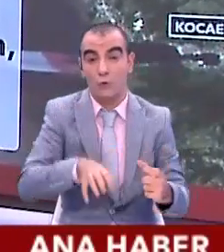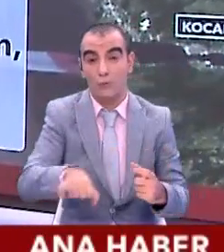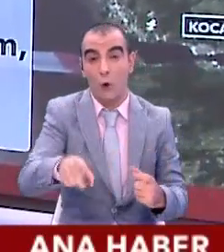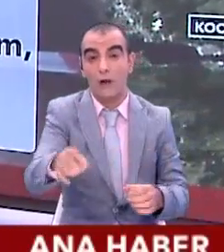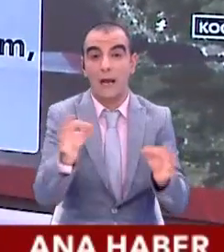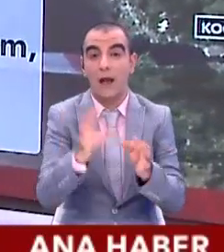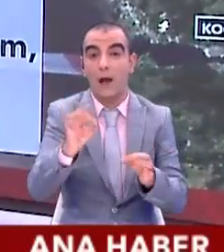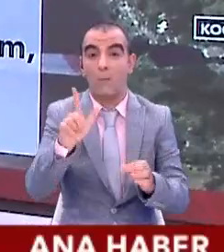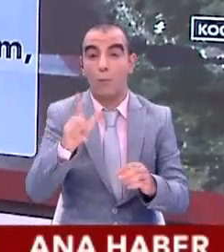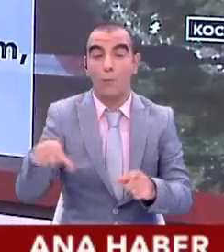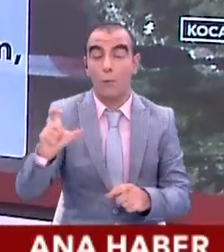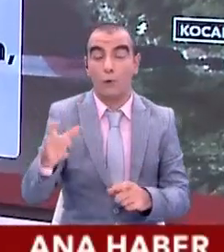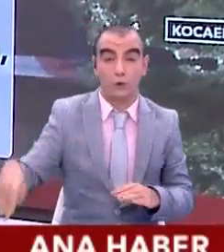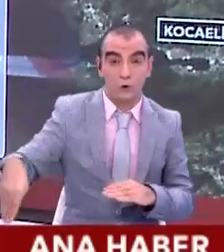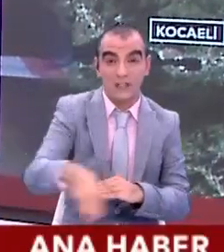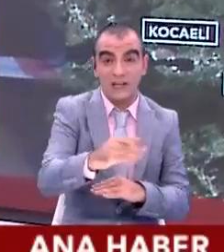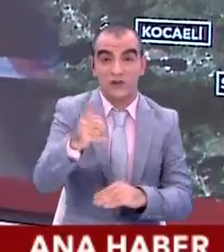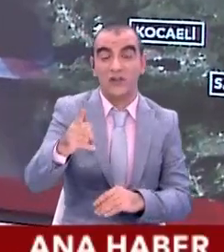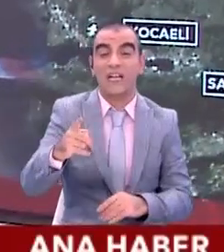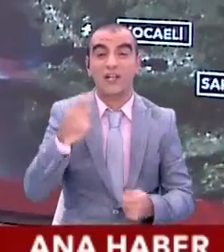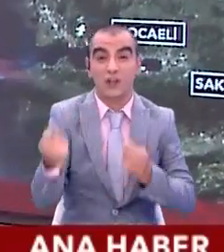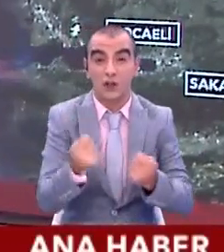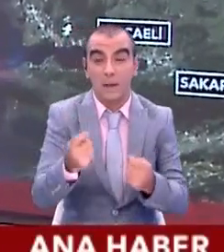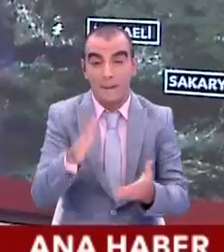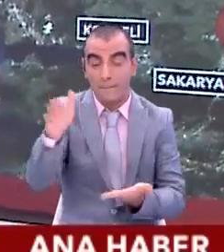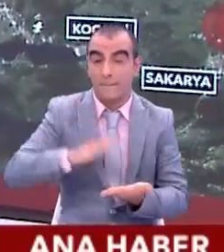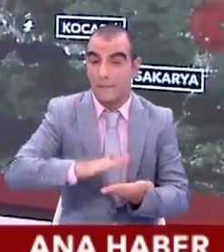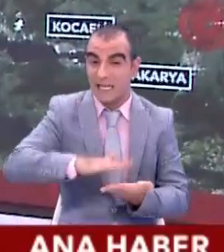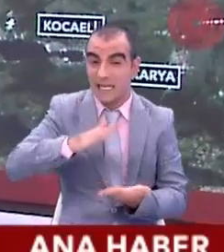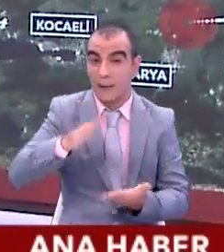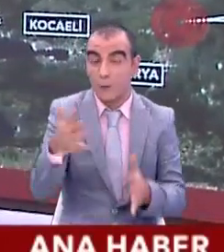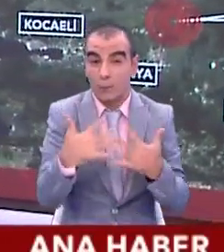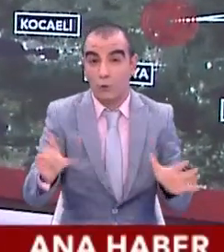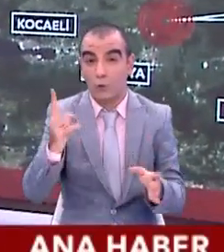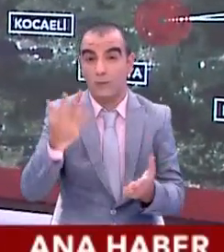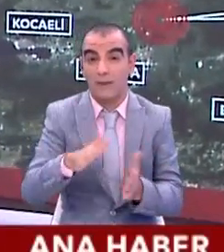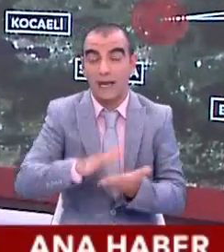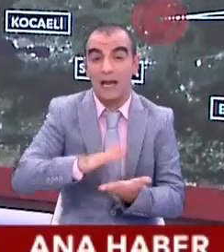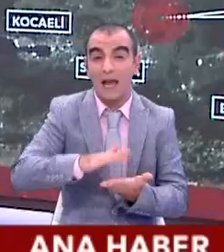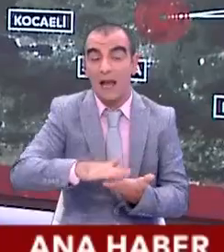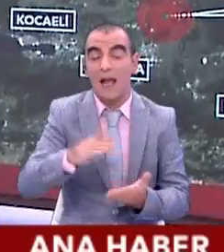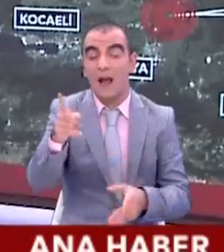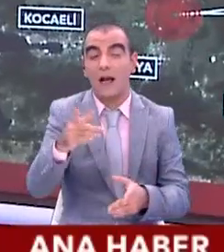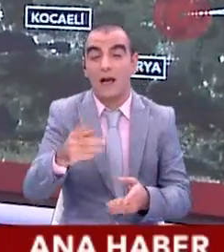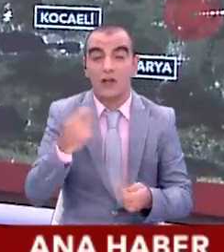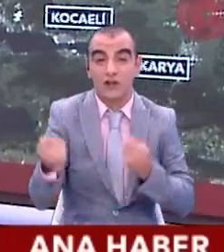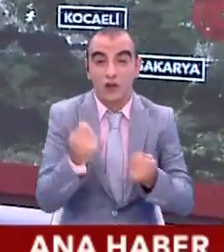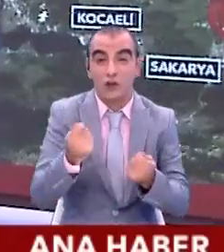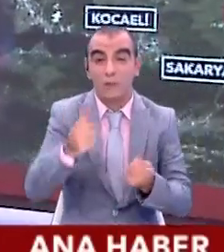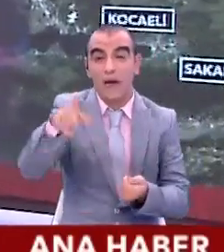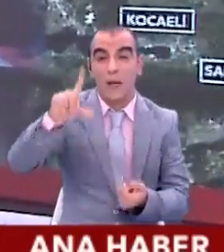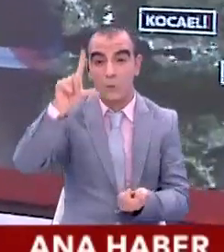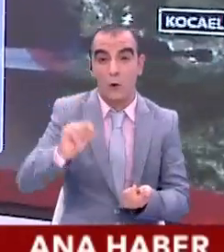Bolu geçişi enerjisini biriktirmişti büyük ölçüde enerjiyi boşalttı ben bu depremden